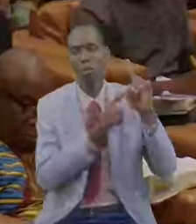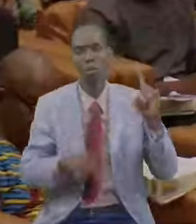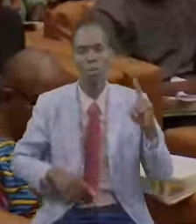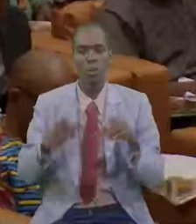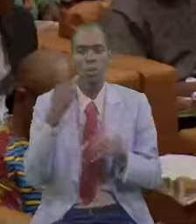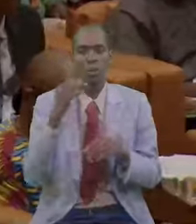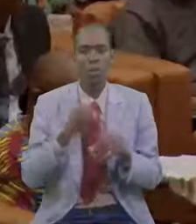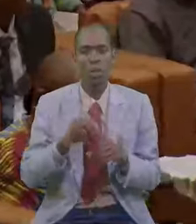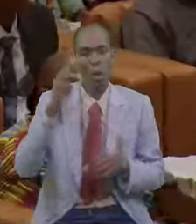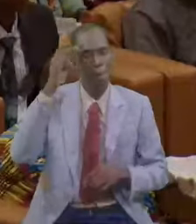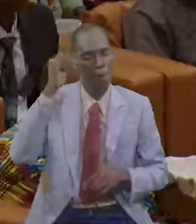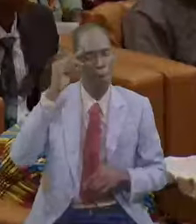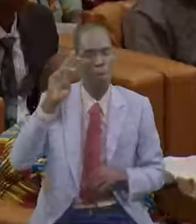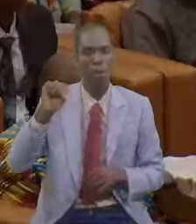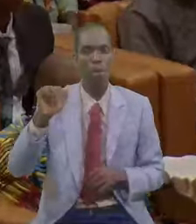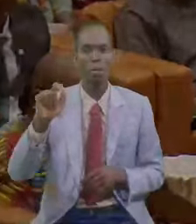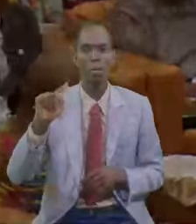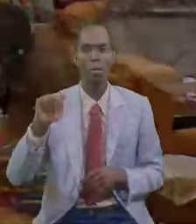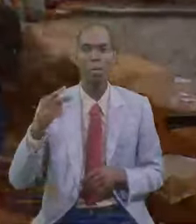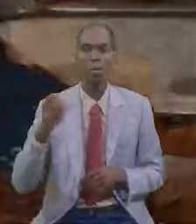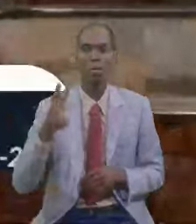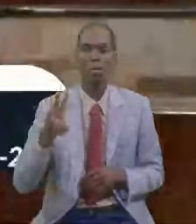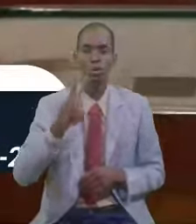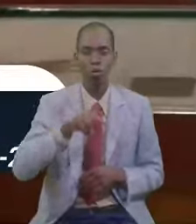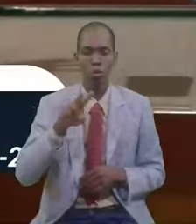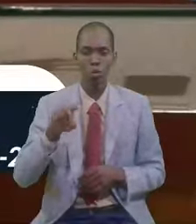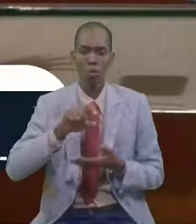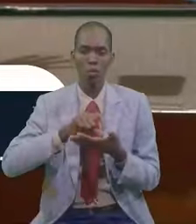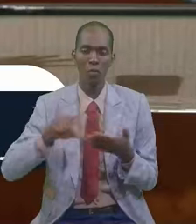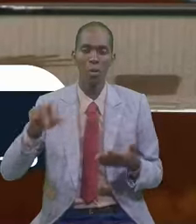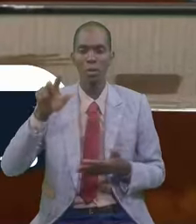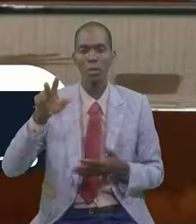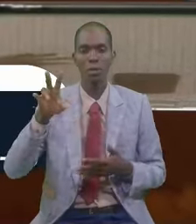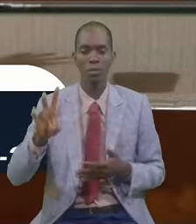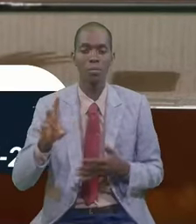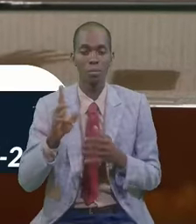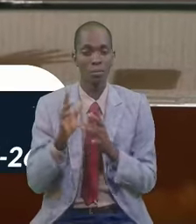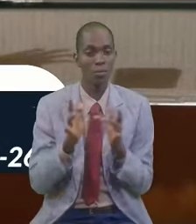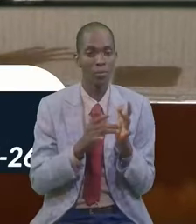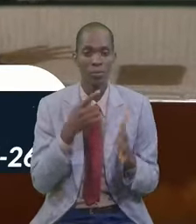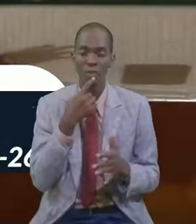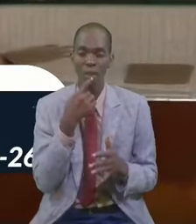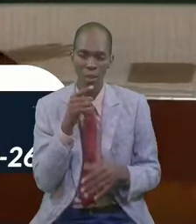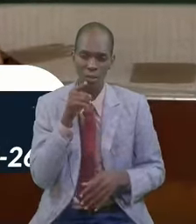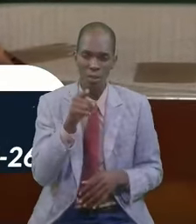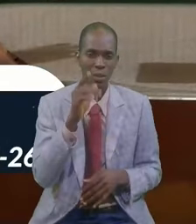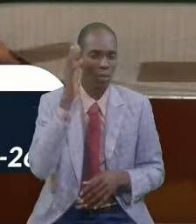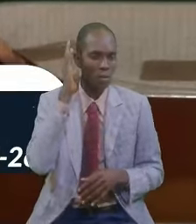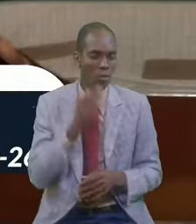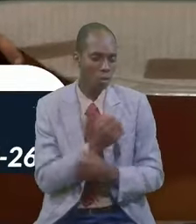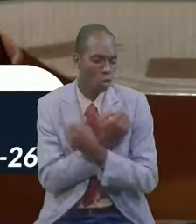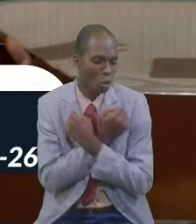Matthieu 22. Matthieu 22, 37.